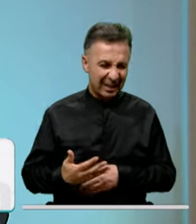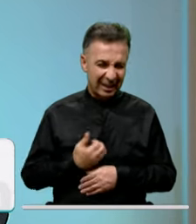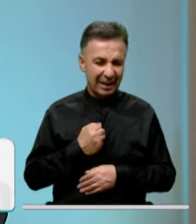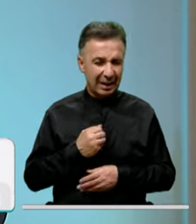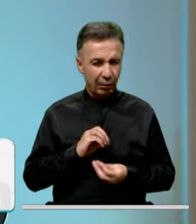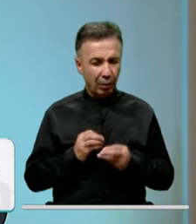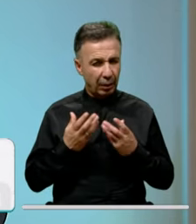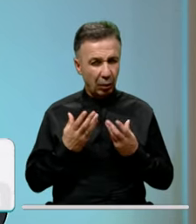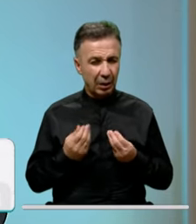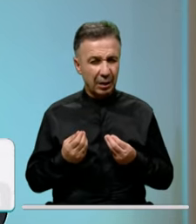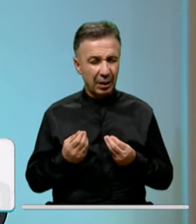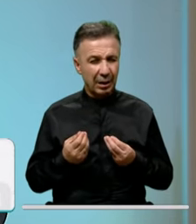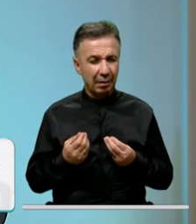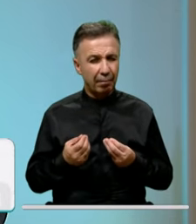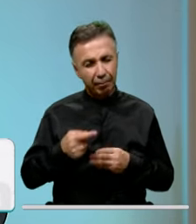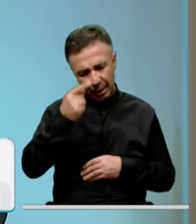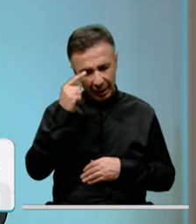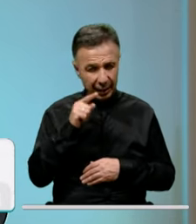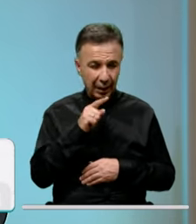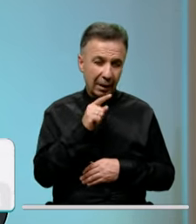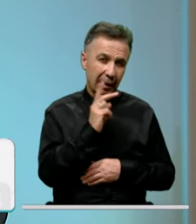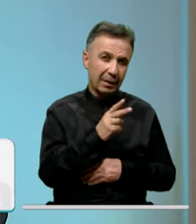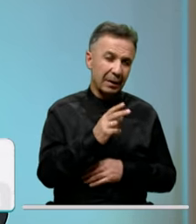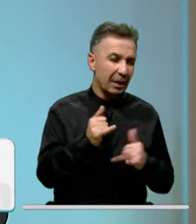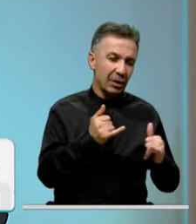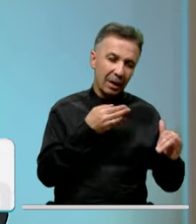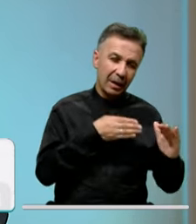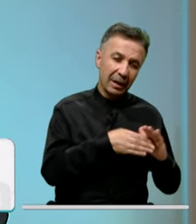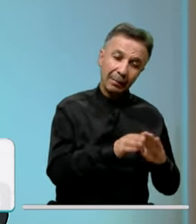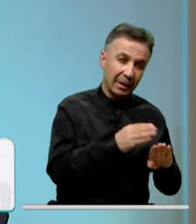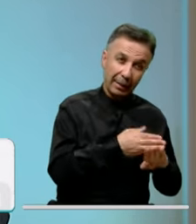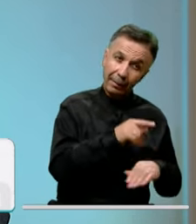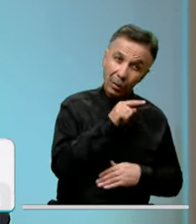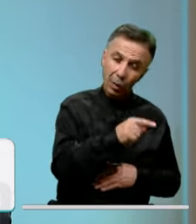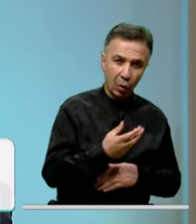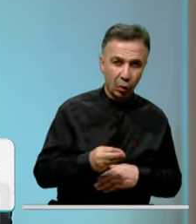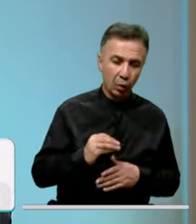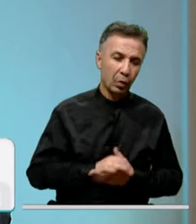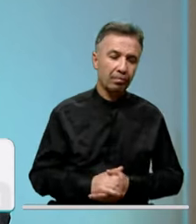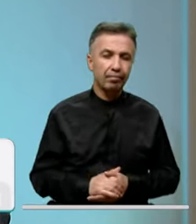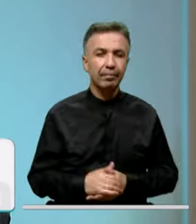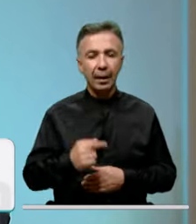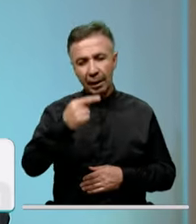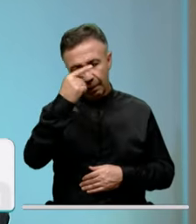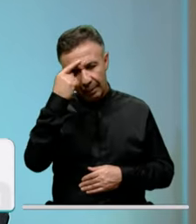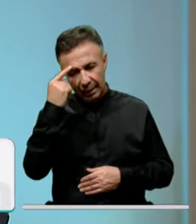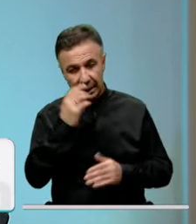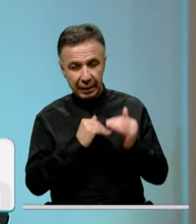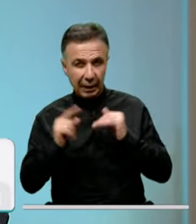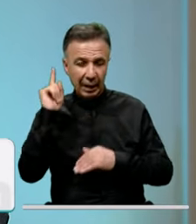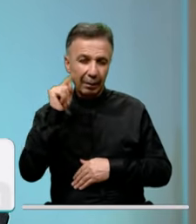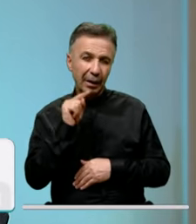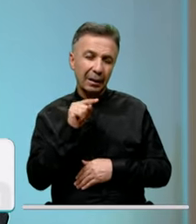yaşayacaksınız. Belki de senin cennet kapın o yavru. Belki de Cenab-ı Hak